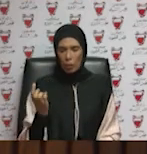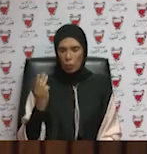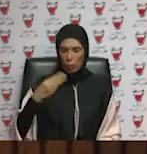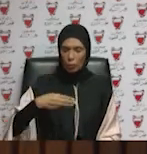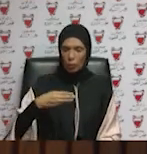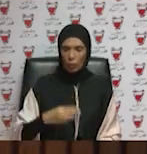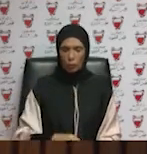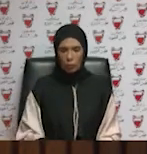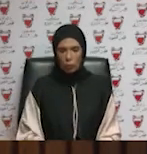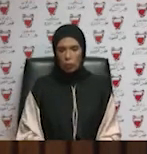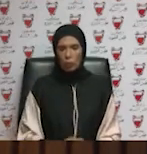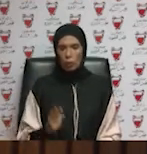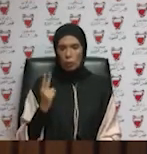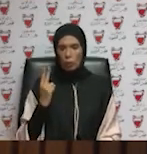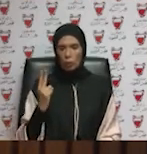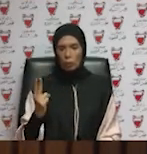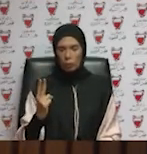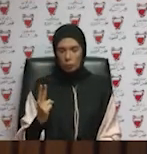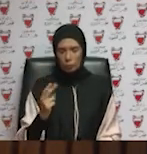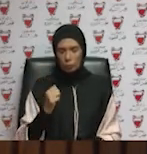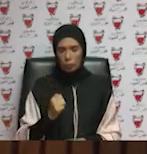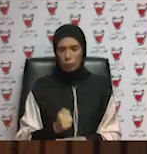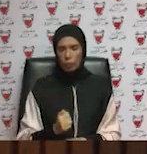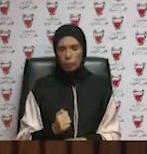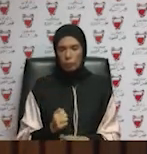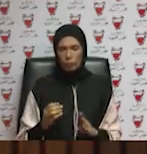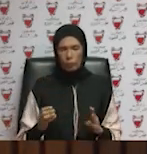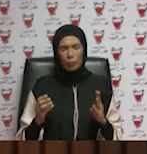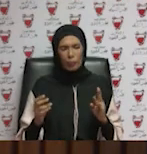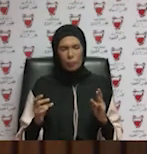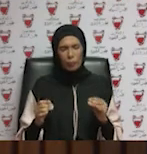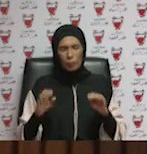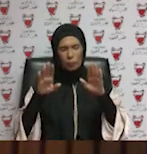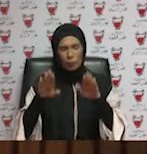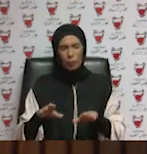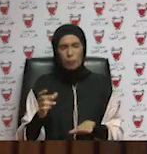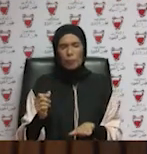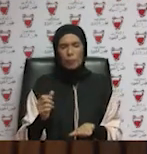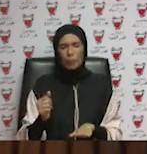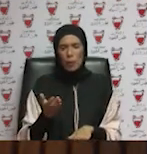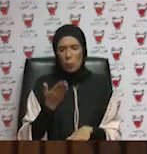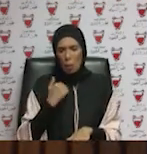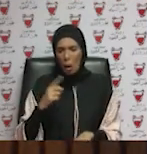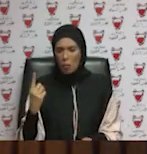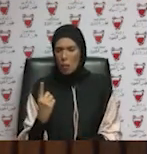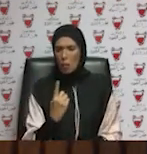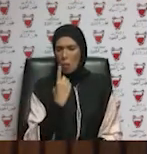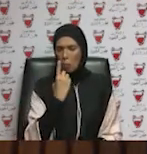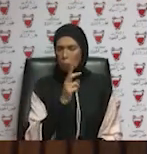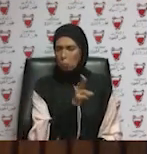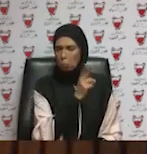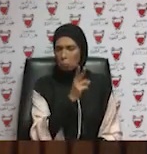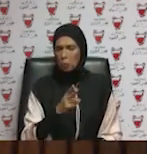2002. 2- أن الأساس المحاسبي المتبع في إعداد البيانات المالية لم يأتي بشكل موحد، حيث تم